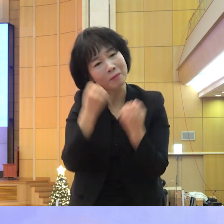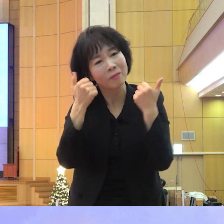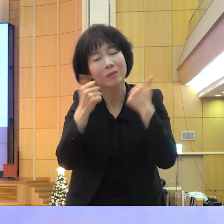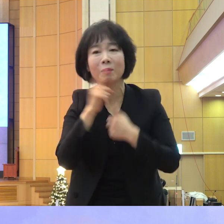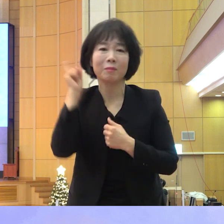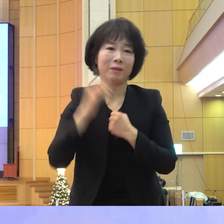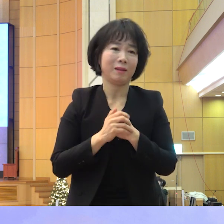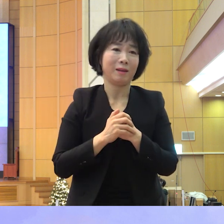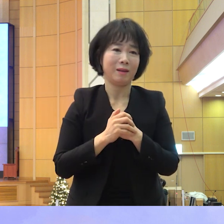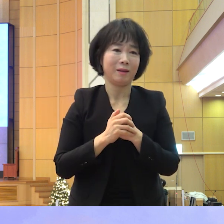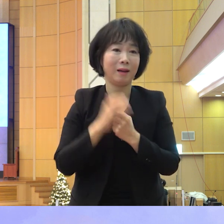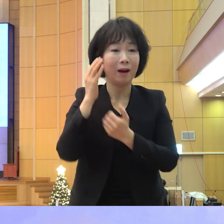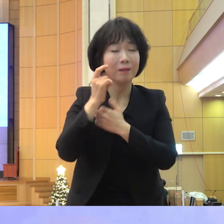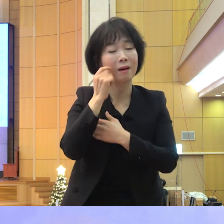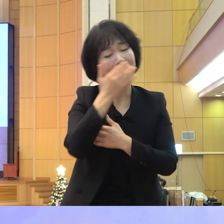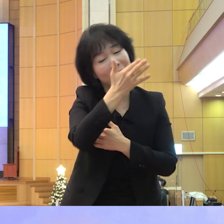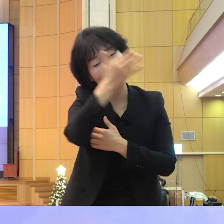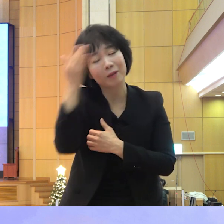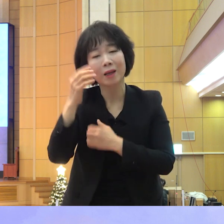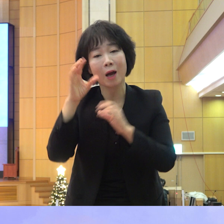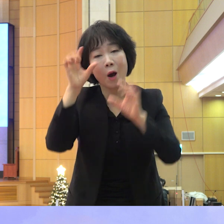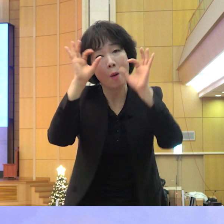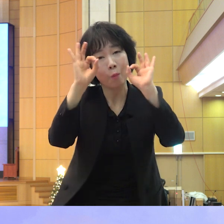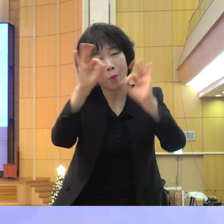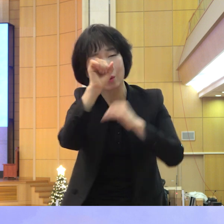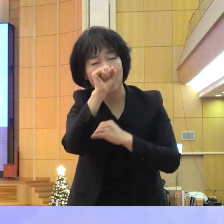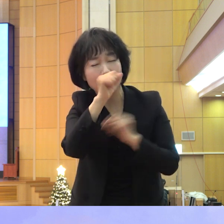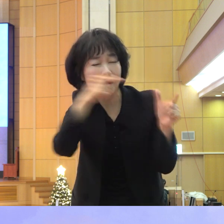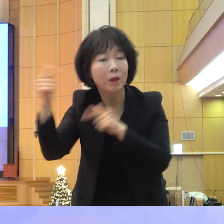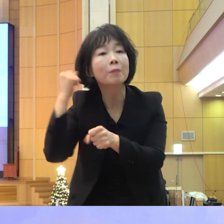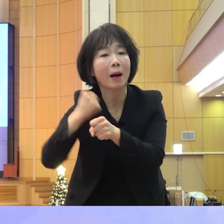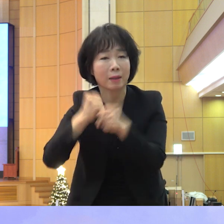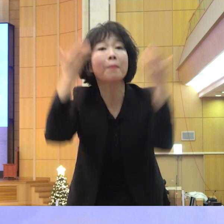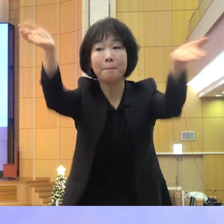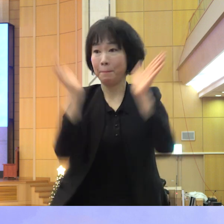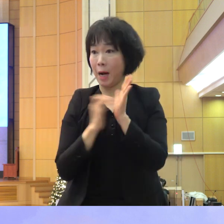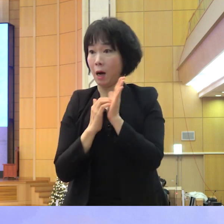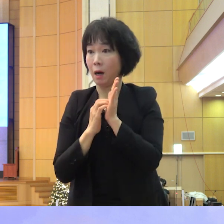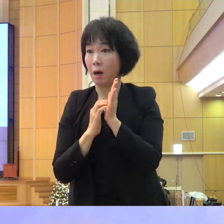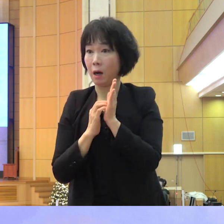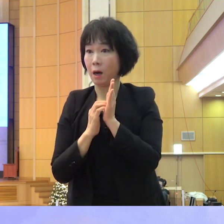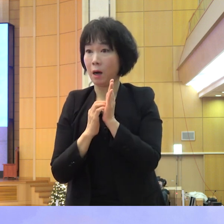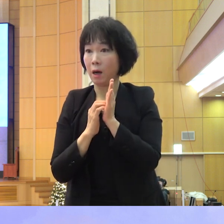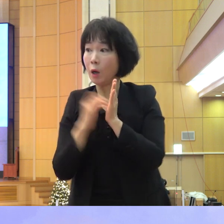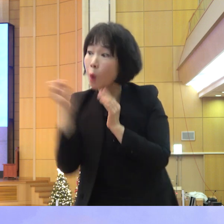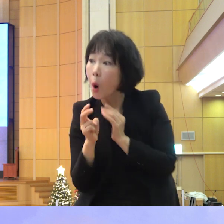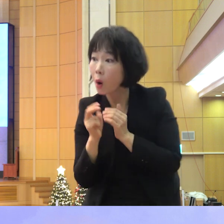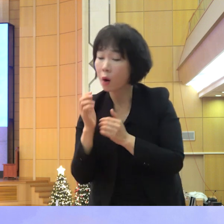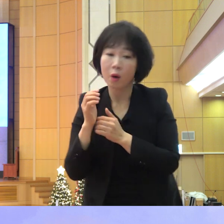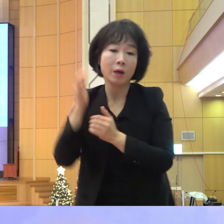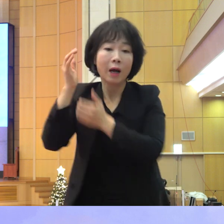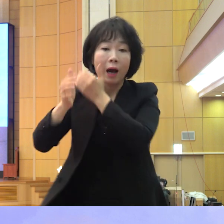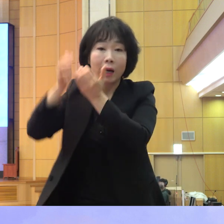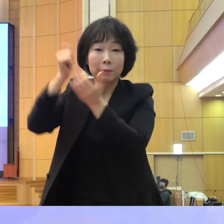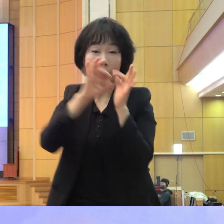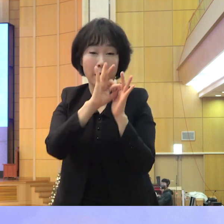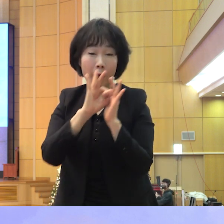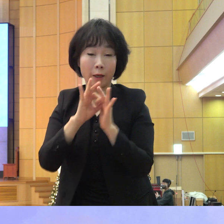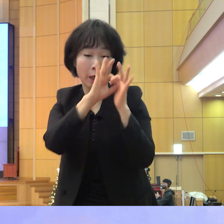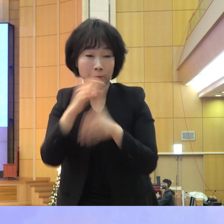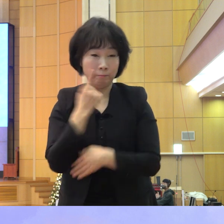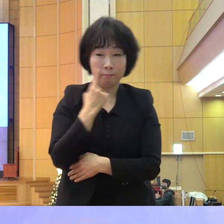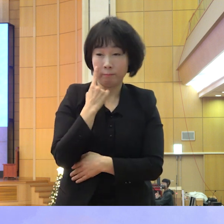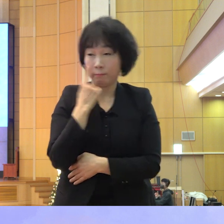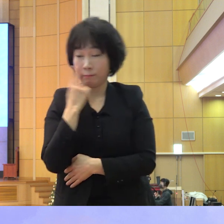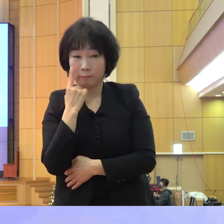보기 좋게 그렇게 창조하신 걸 볼 수가 있어요. 그리고 하나님은 그걸 계속 보면서